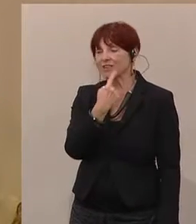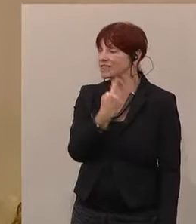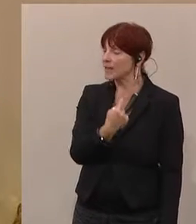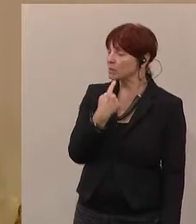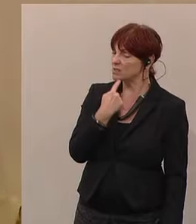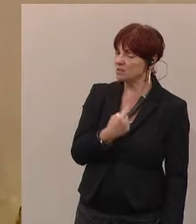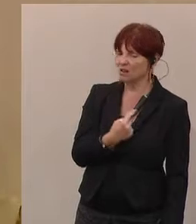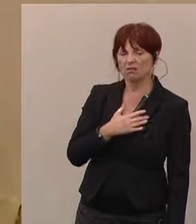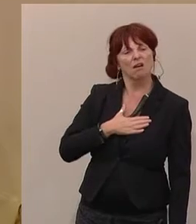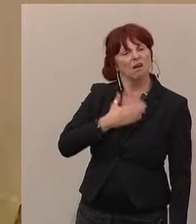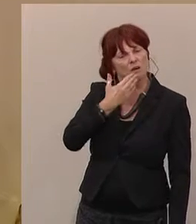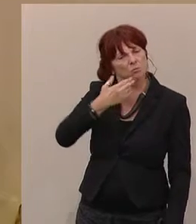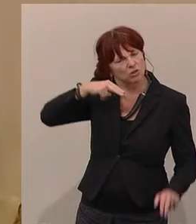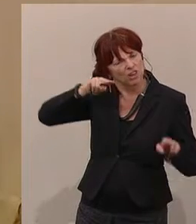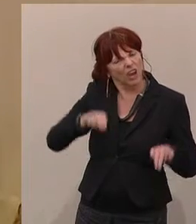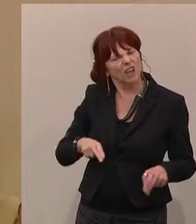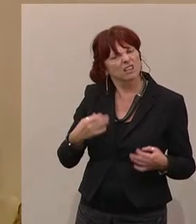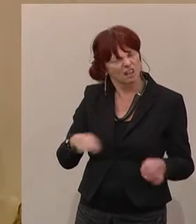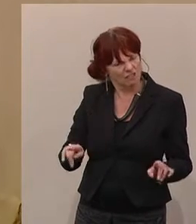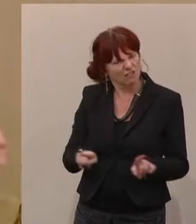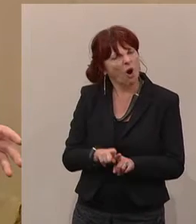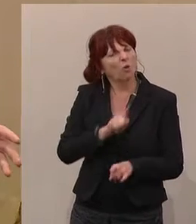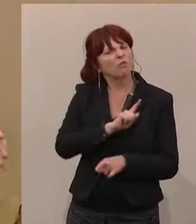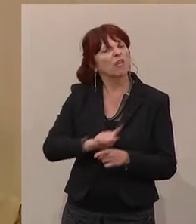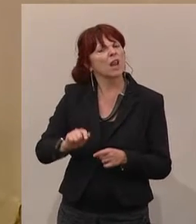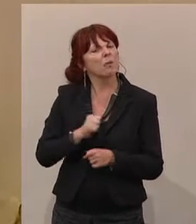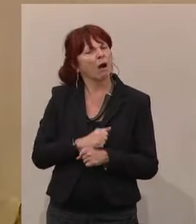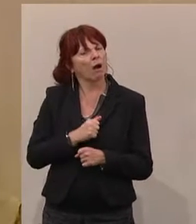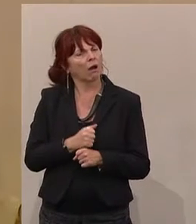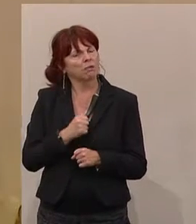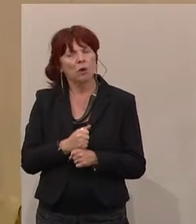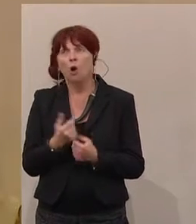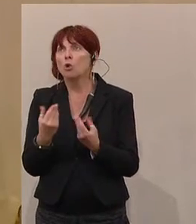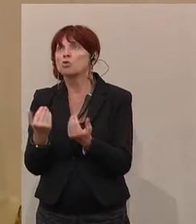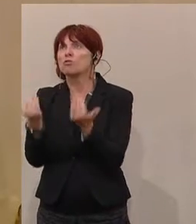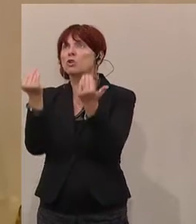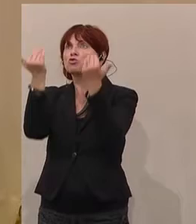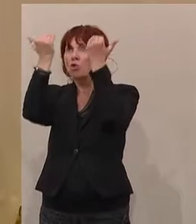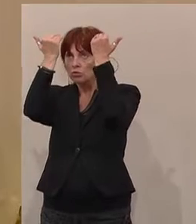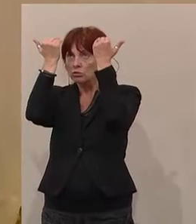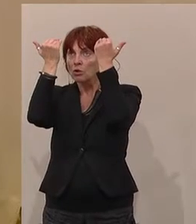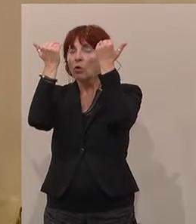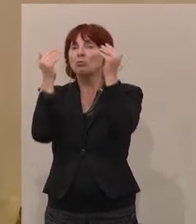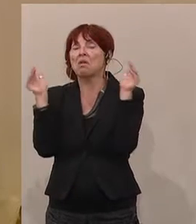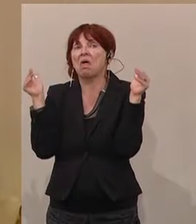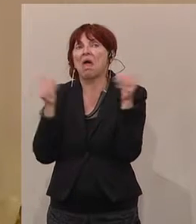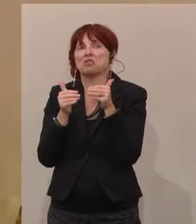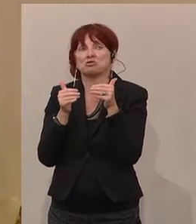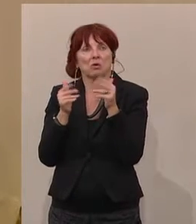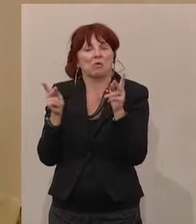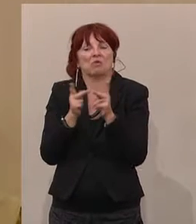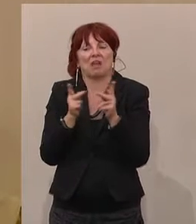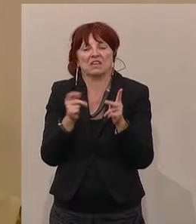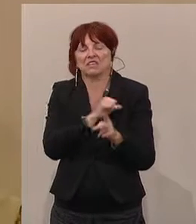geäußert, das Recht zu bekommen, auch Fehler machen zu dürfen und nicht durch zu viel Schutz eingeschränkt zu werden. Und